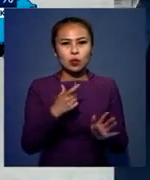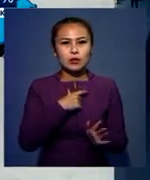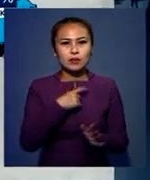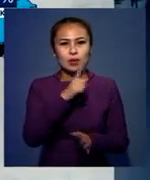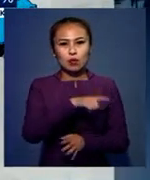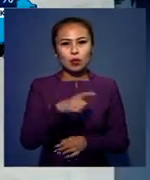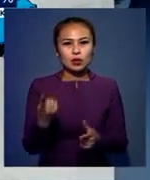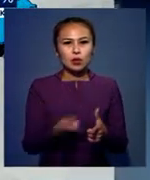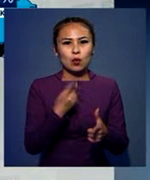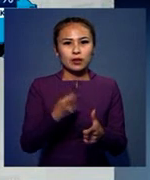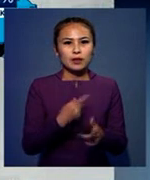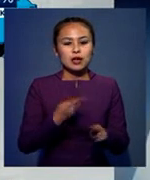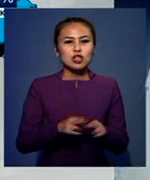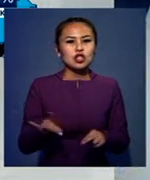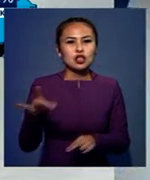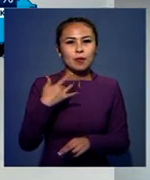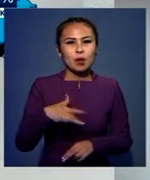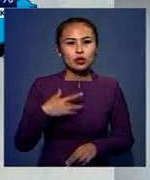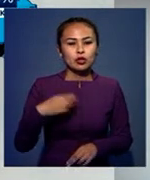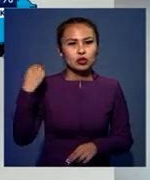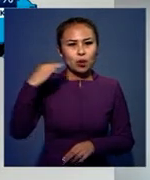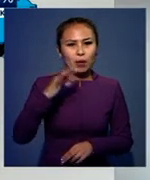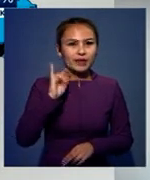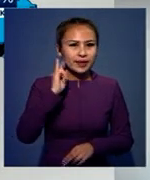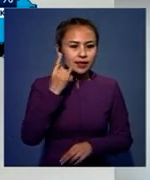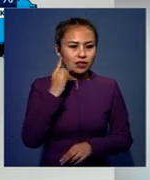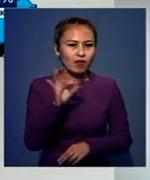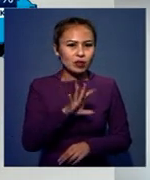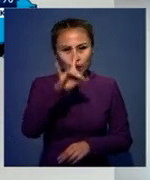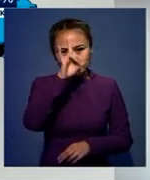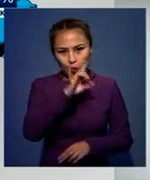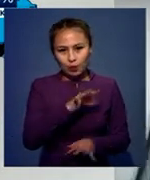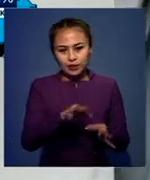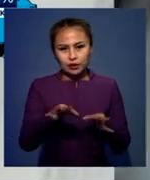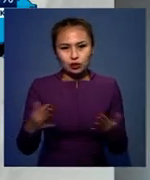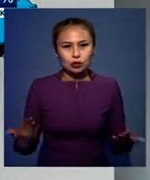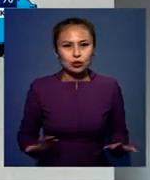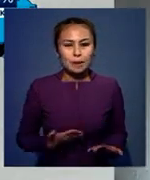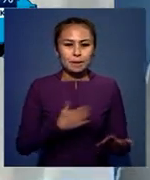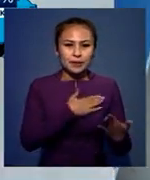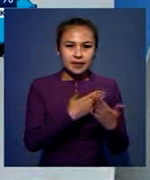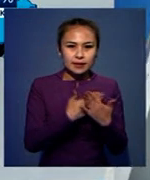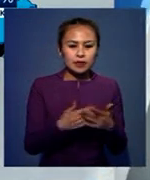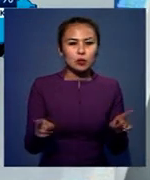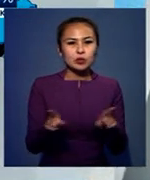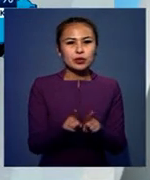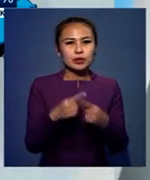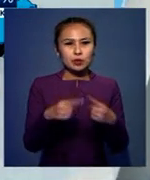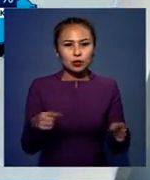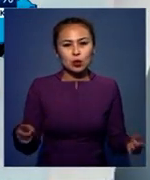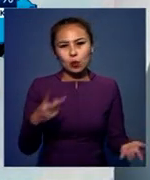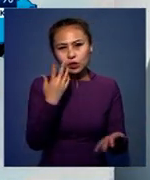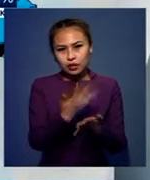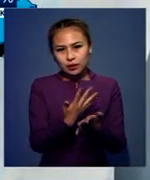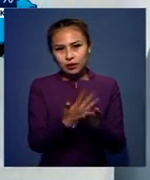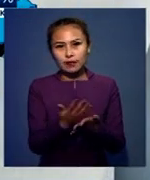78,9% өз азаматтық борыштарын орындаған. Жамбыл, Түркістан, Павлодар және Шығыс Қазақстан облыстарының тұрғындары да белсенді. Өзге